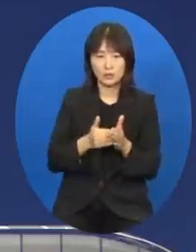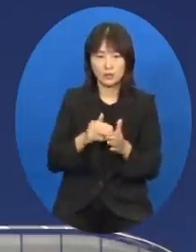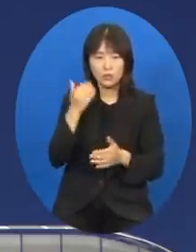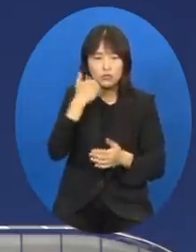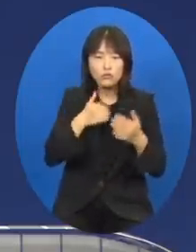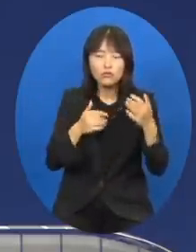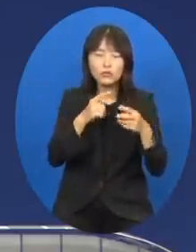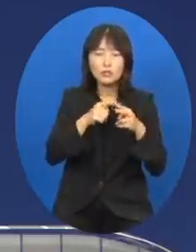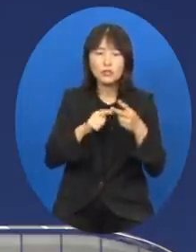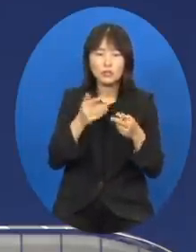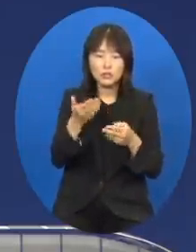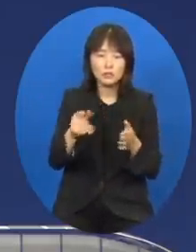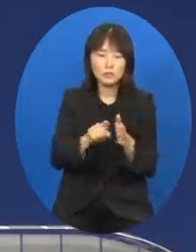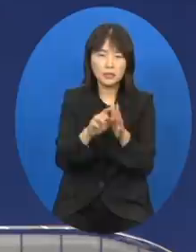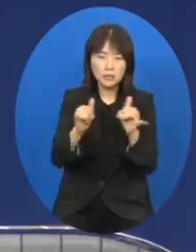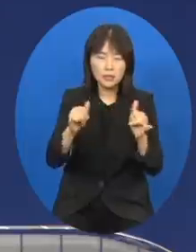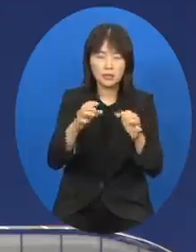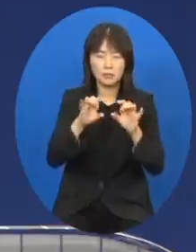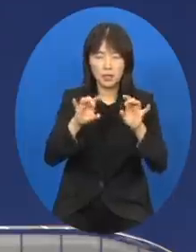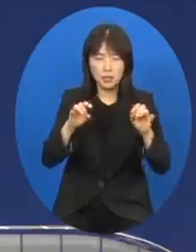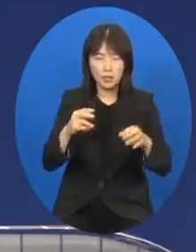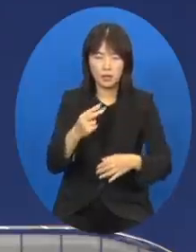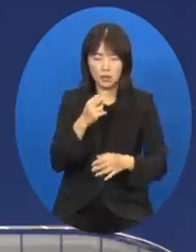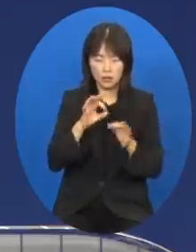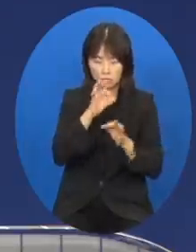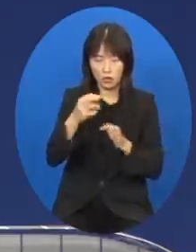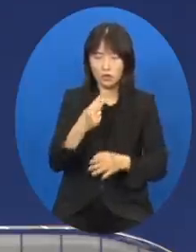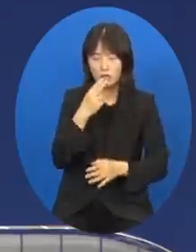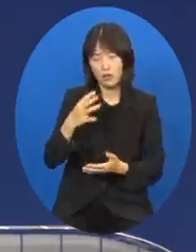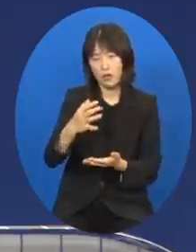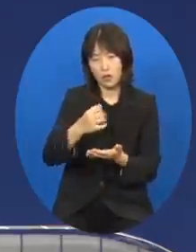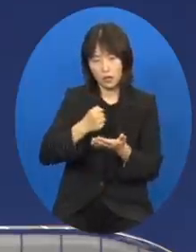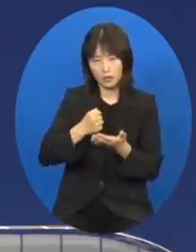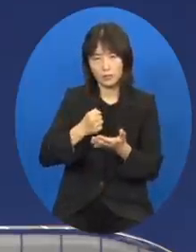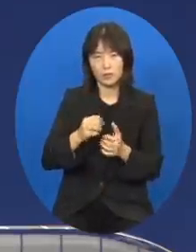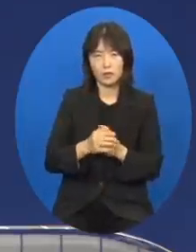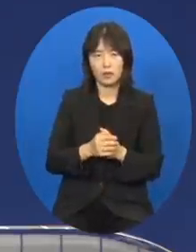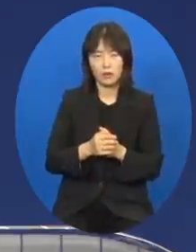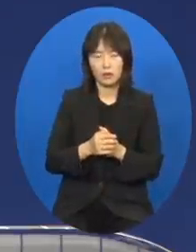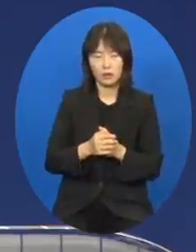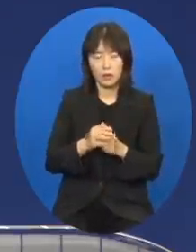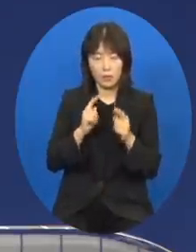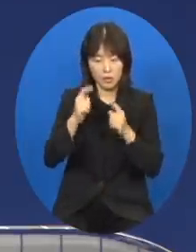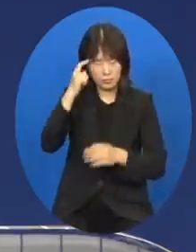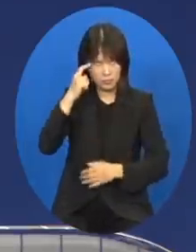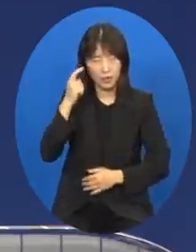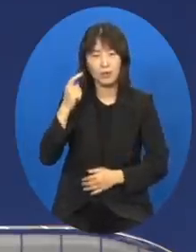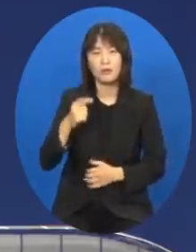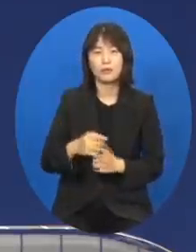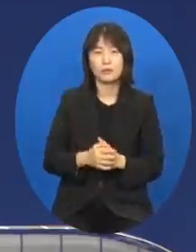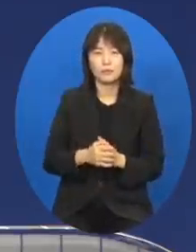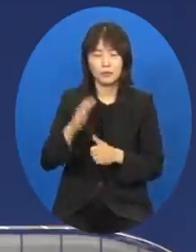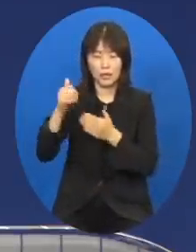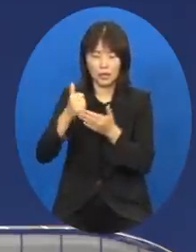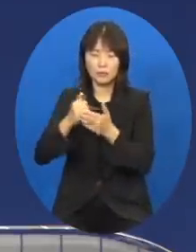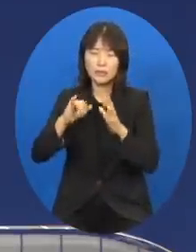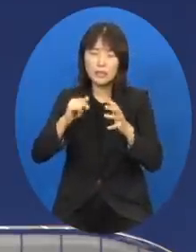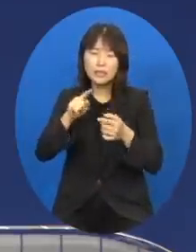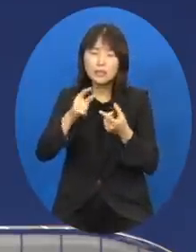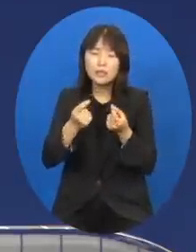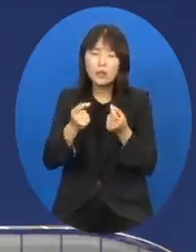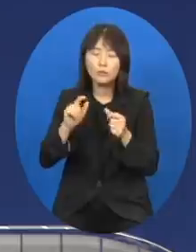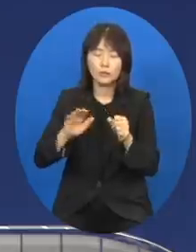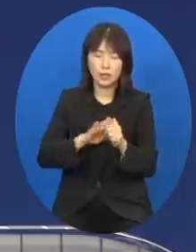누구든지 그를 믿는 자마다 영생을 얻게 하려 하십니다. 그 말씀이 생각이 나는데 하나님이 세상을 이처럼